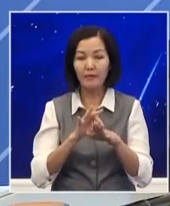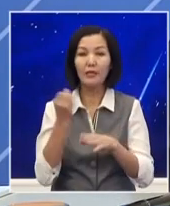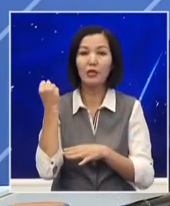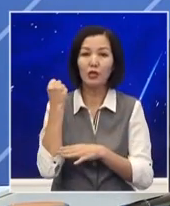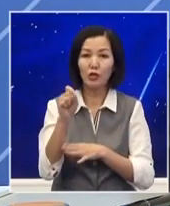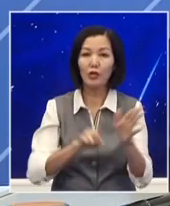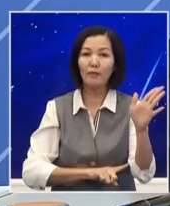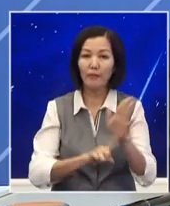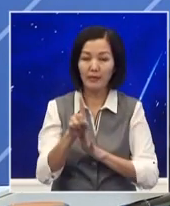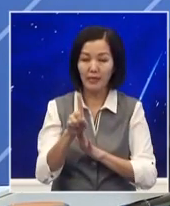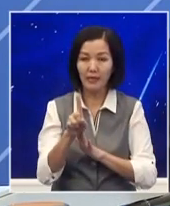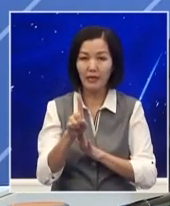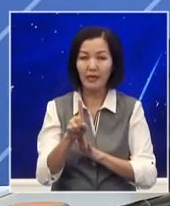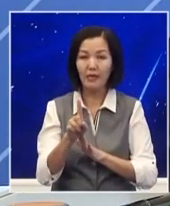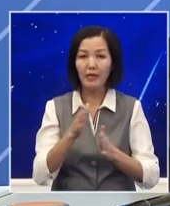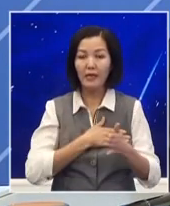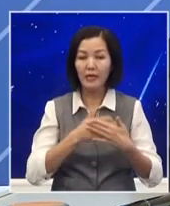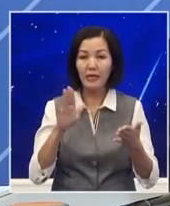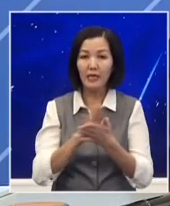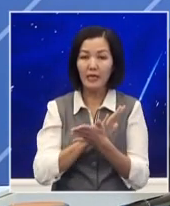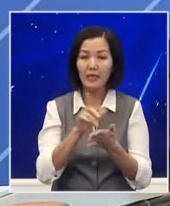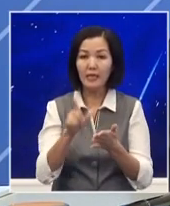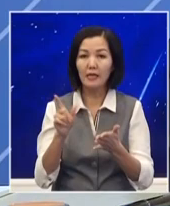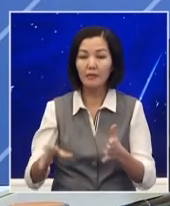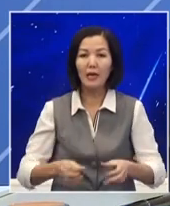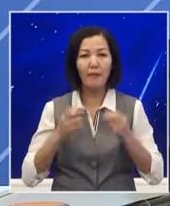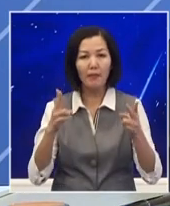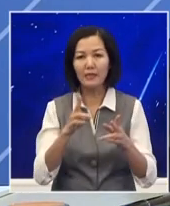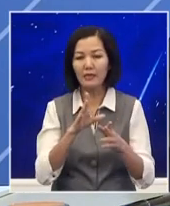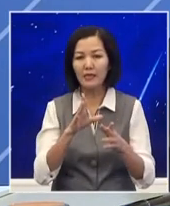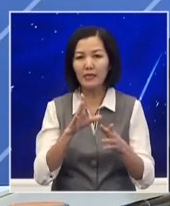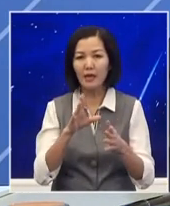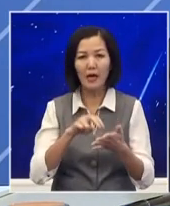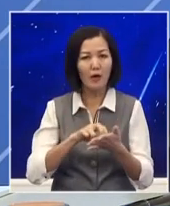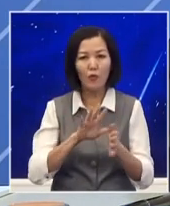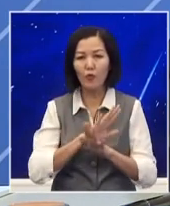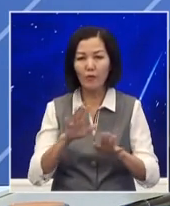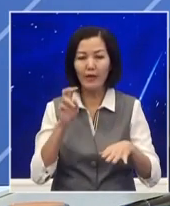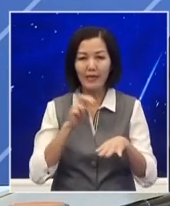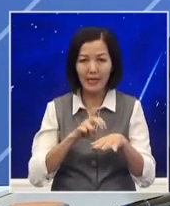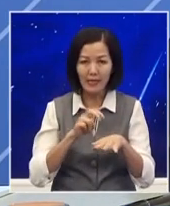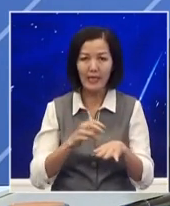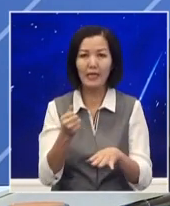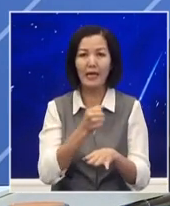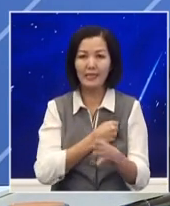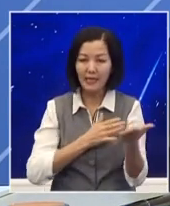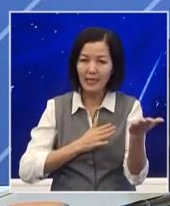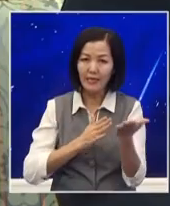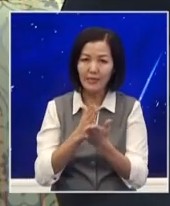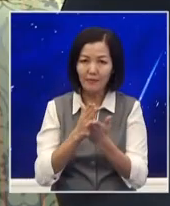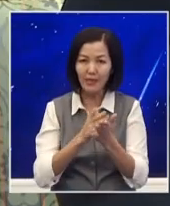келеміз. Еріктілеріміз ешқандай қауіп-қатерге қарамай, дәрігерлерге, әскери